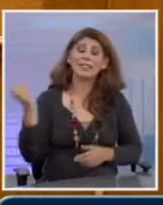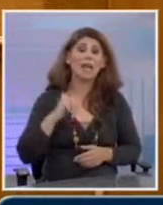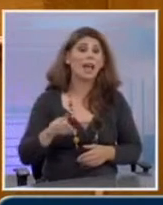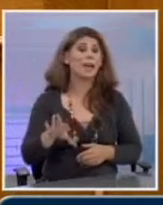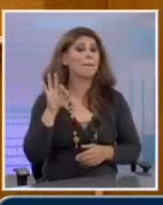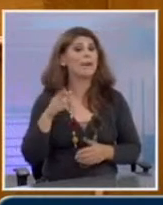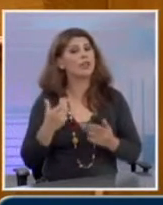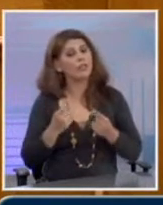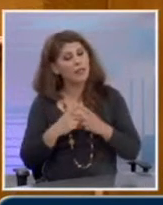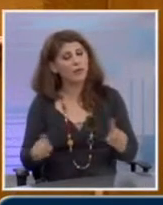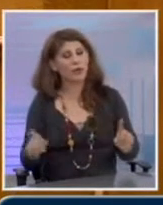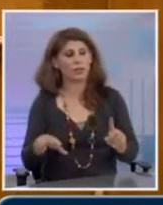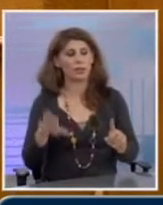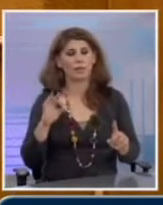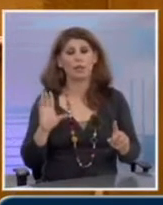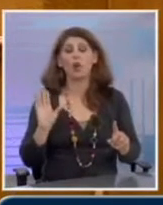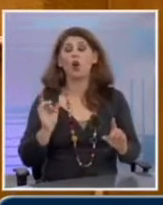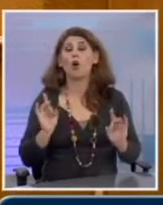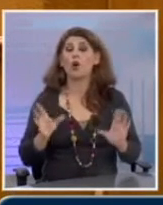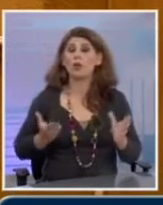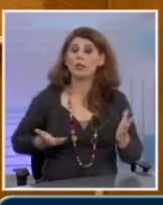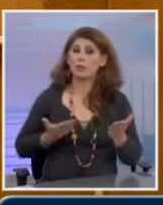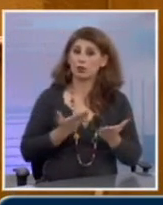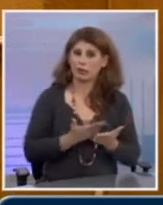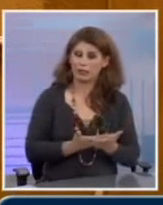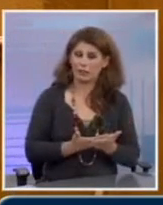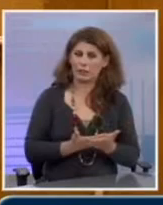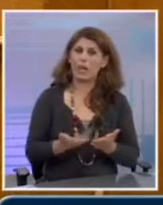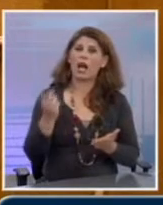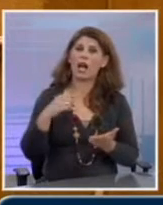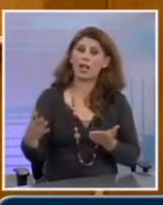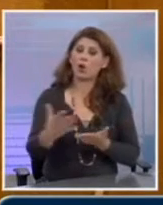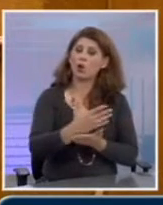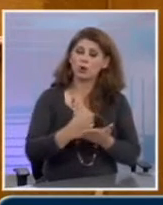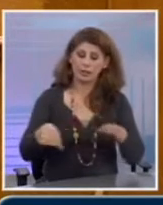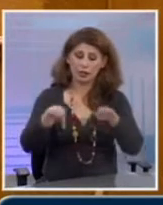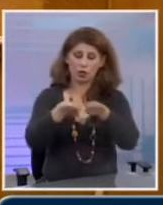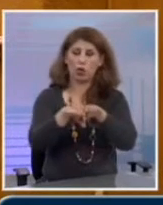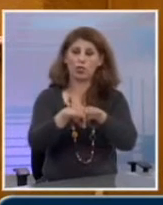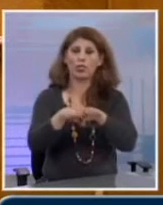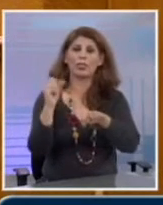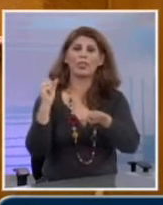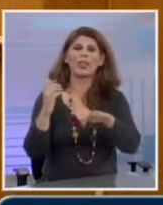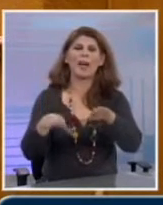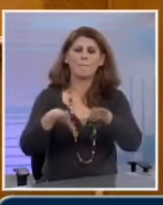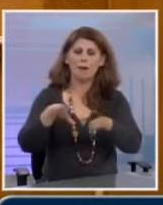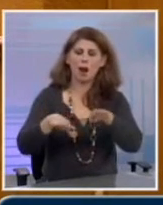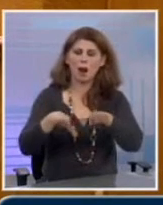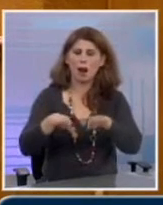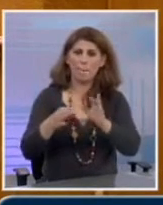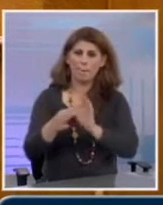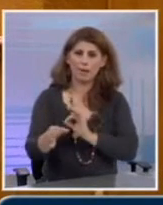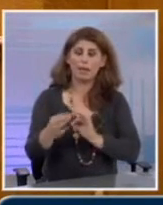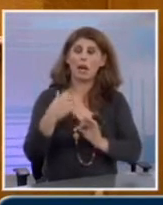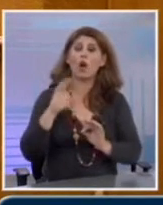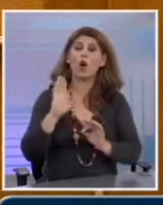επιλογές οι διαφορετικές, χωρίς να προτείνεις άλλα ισοδύναμα μέτρα, χωρίς να λες ποιες